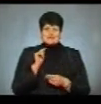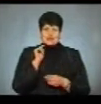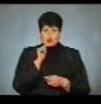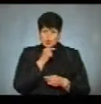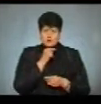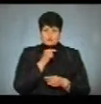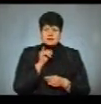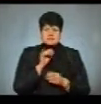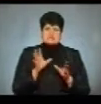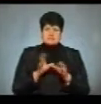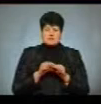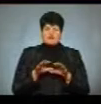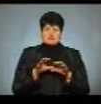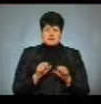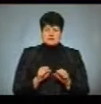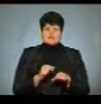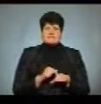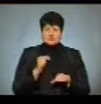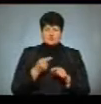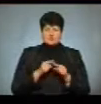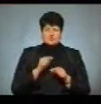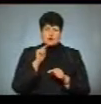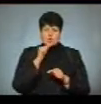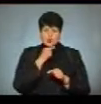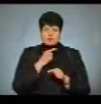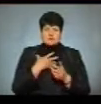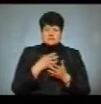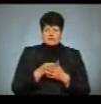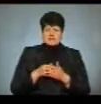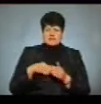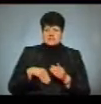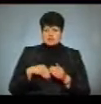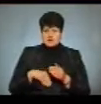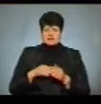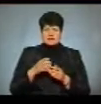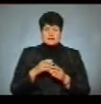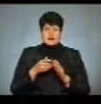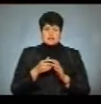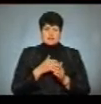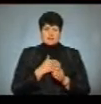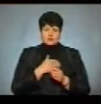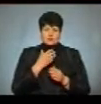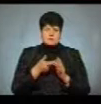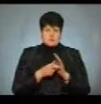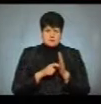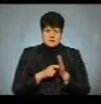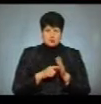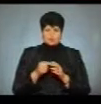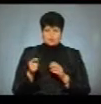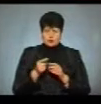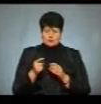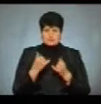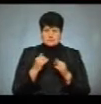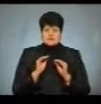І співвласники, звісно, чують цю економію як на своїй кишені, а також на температурі приміщення. Тобто ви кажете, що у Тернополі